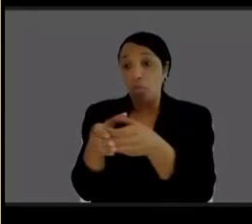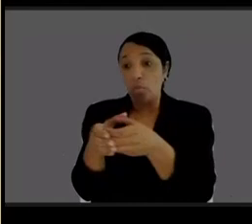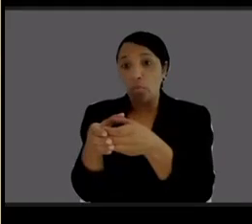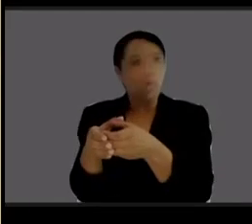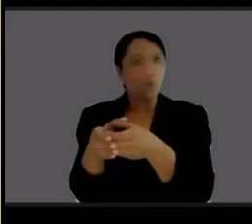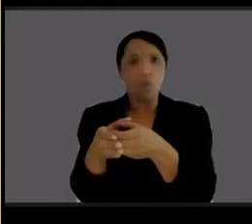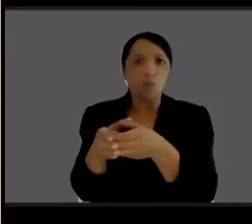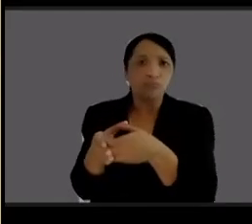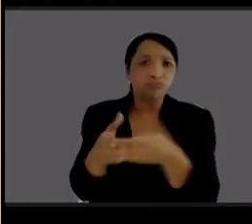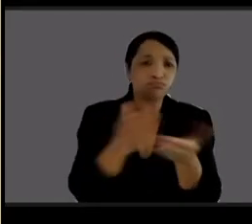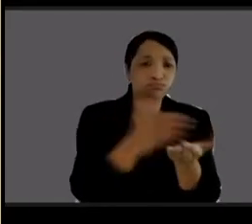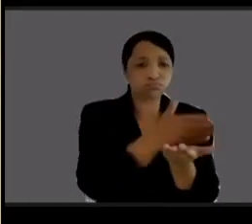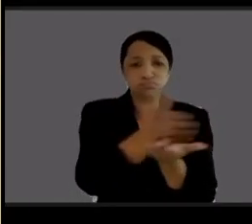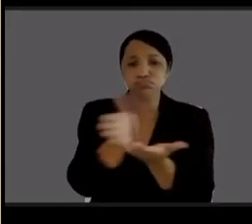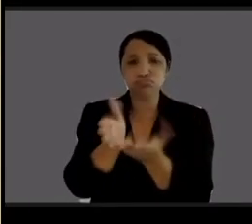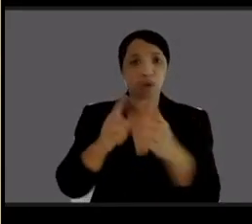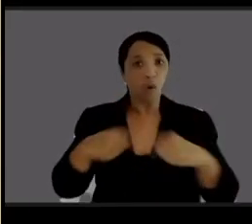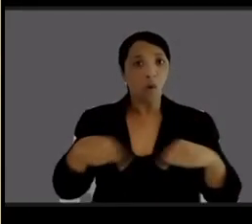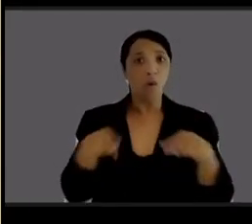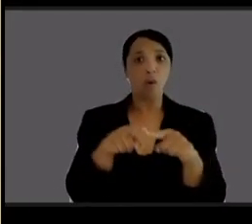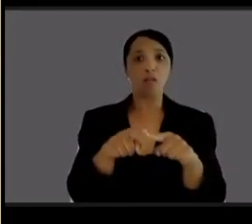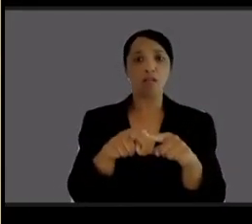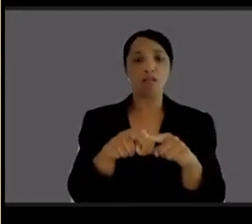personne. Nous devons nous assurer